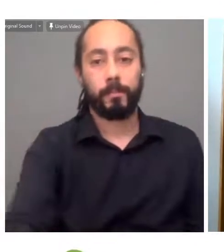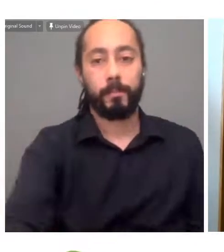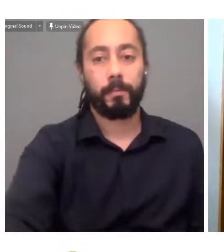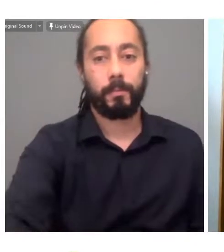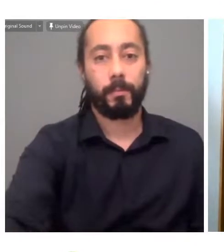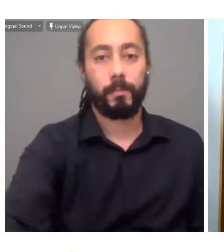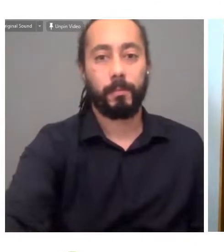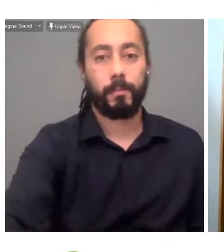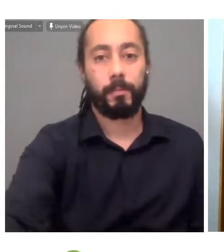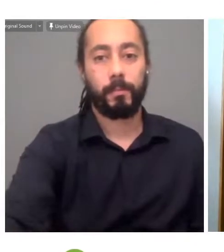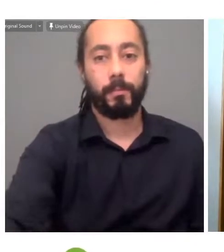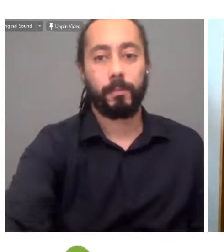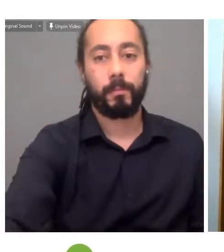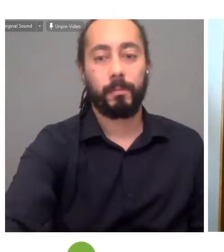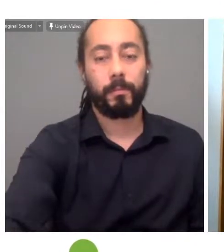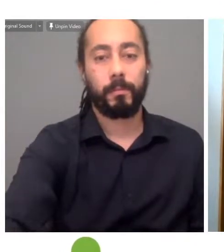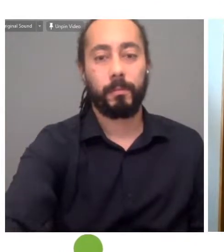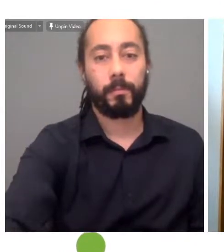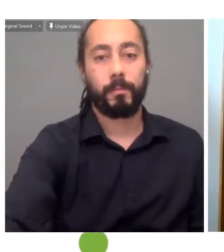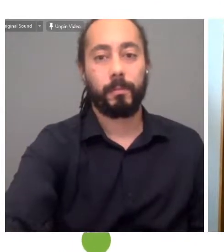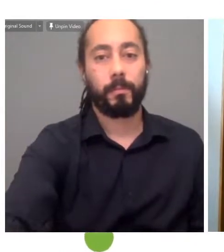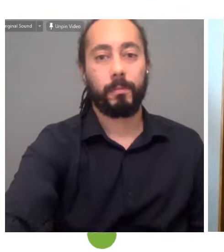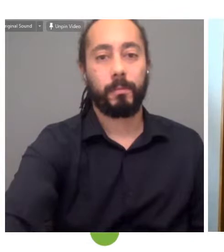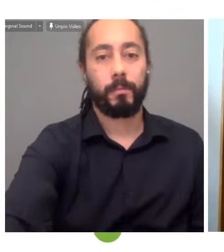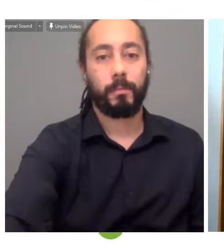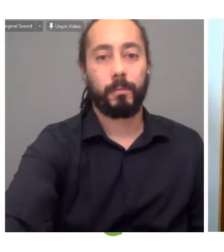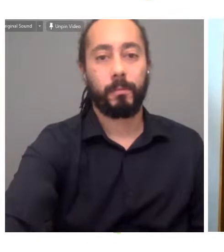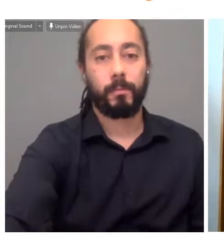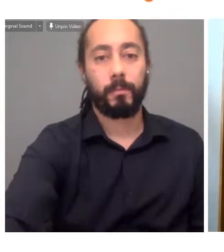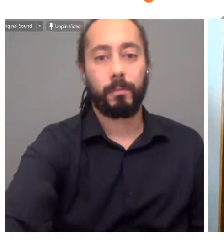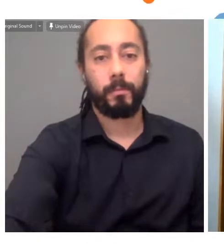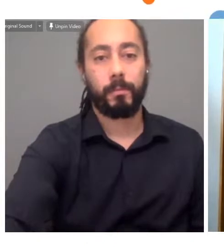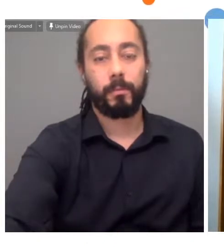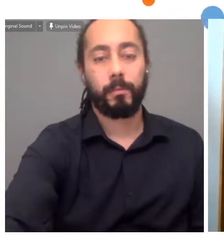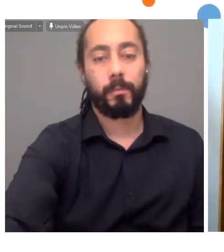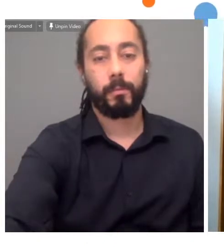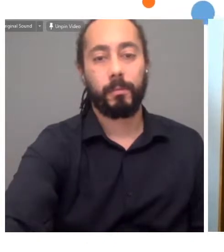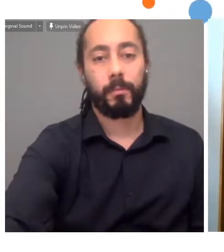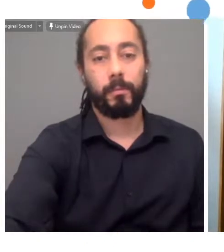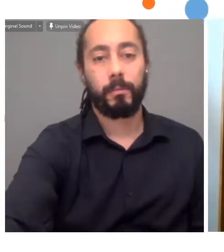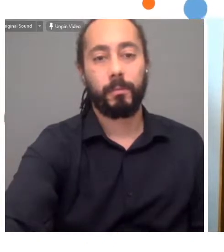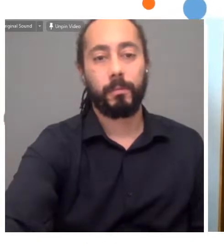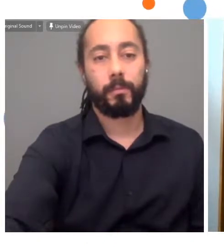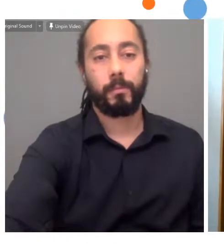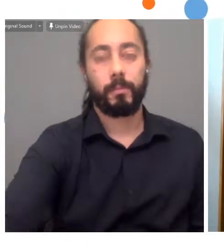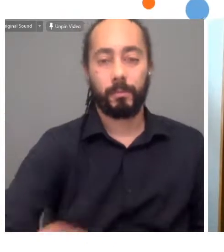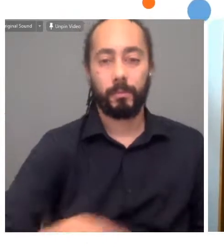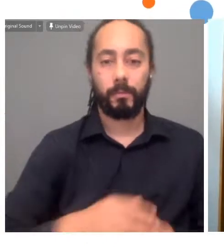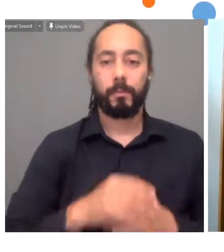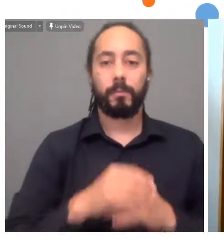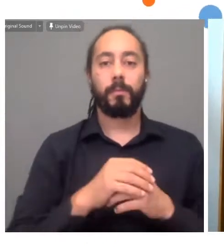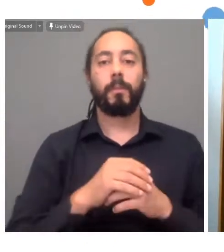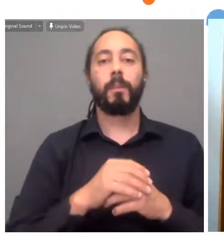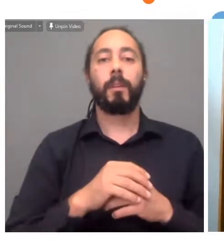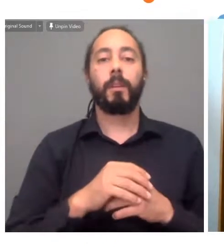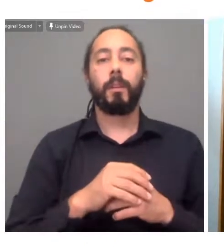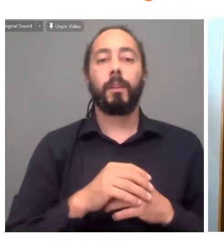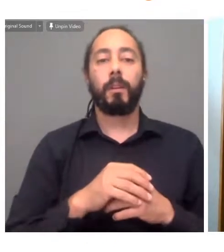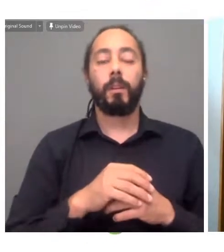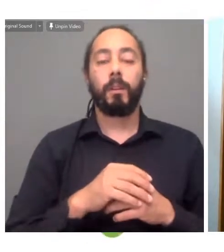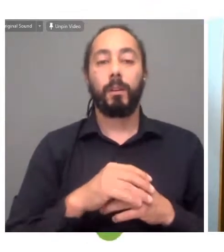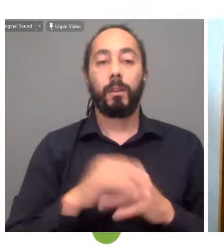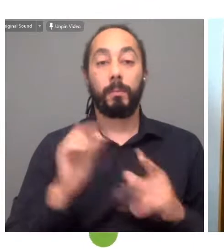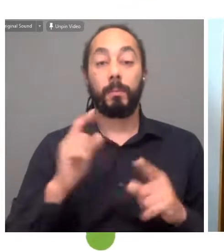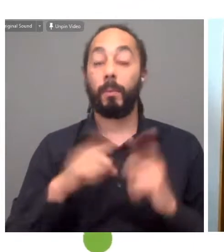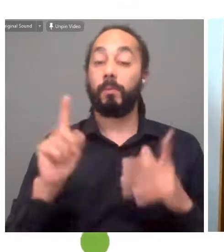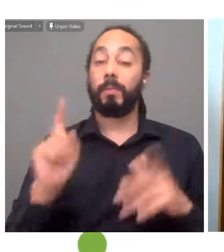comment rebâtir mieux, à la fois d'un point de vue social, environnemental, et certainement, cela est très vrai pour le